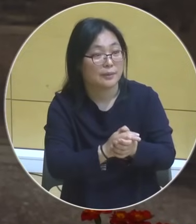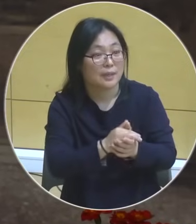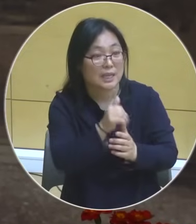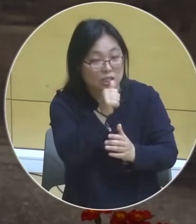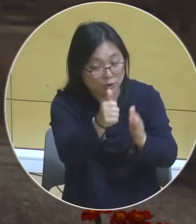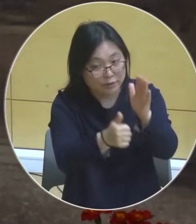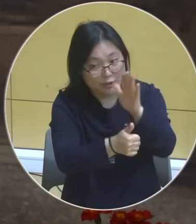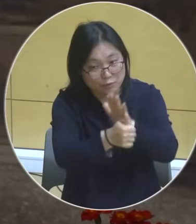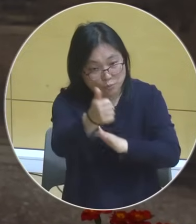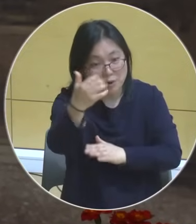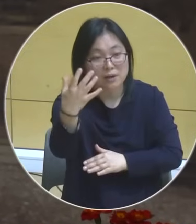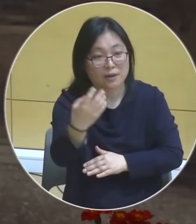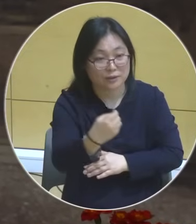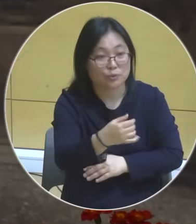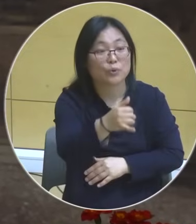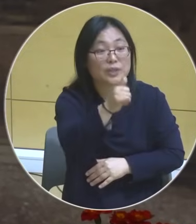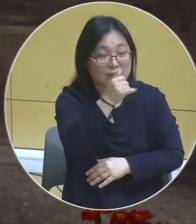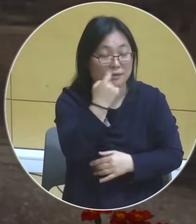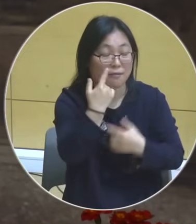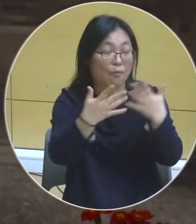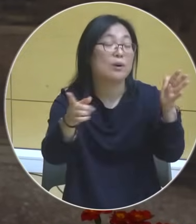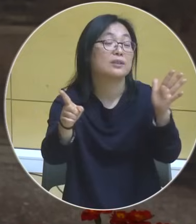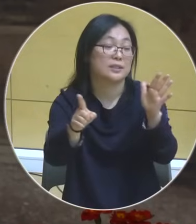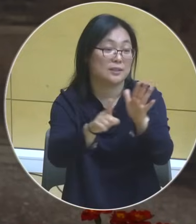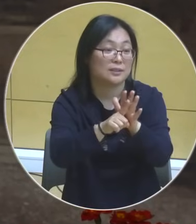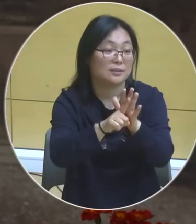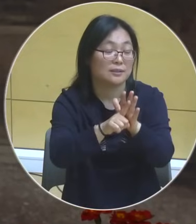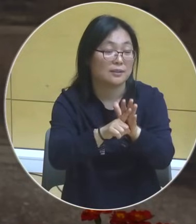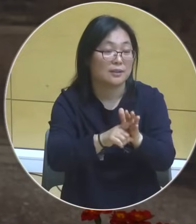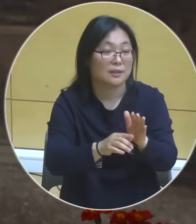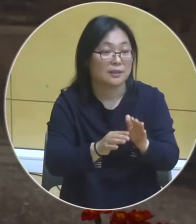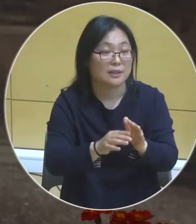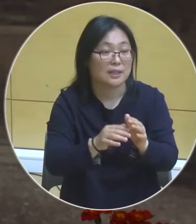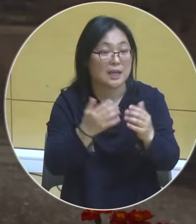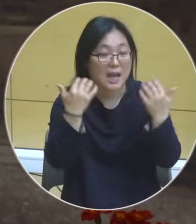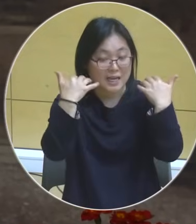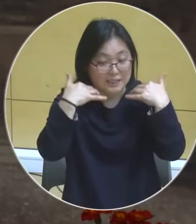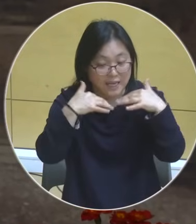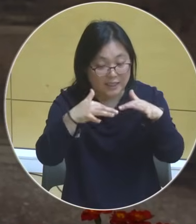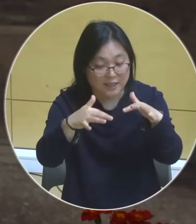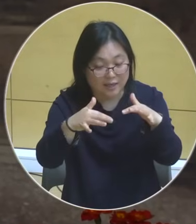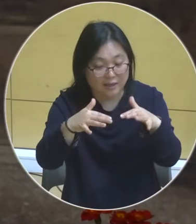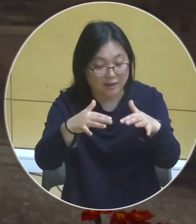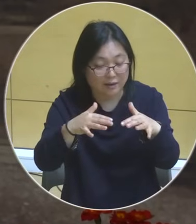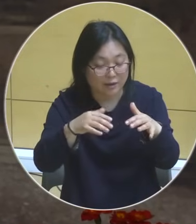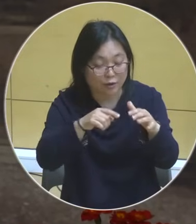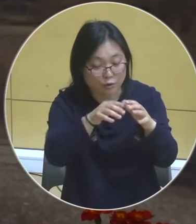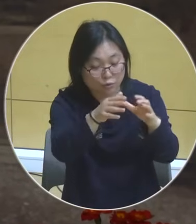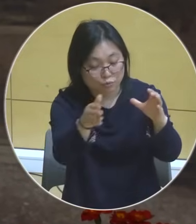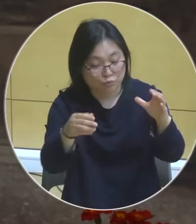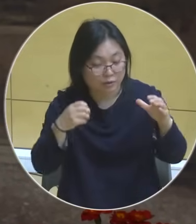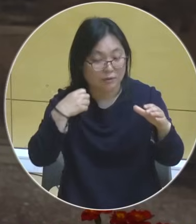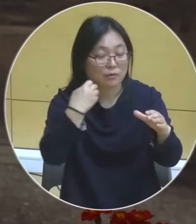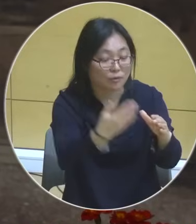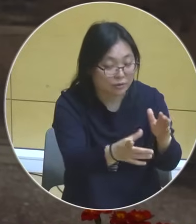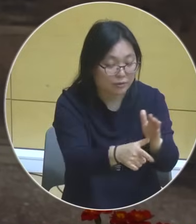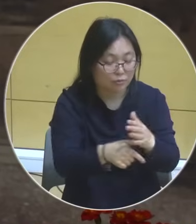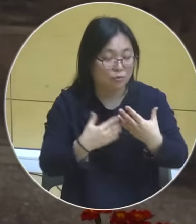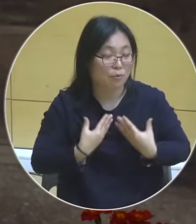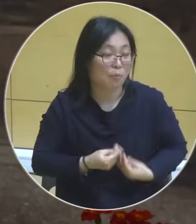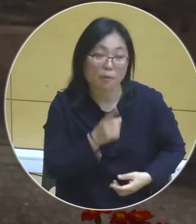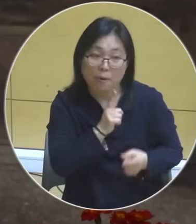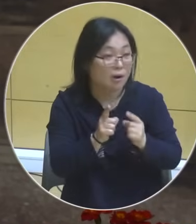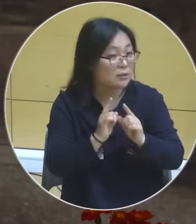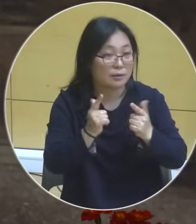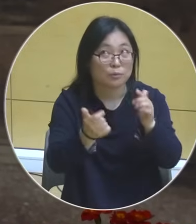절대 소망을 가지고 있다는 것을 그들은 확신했습니다. 그래서 그들은 사자의 밥이 될 때도 절망이라고 표현하지 않았습니다.